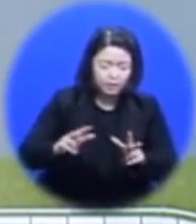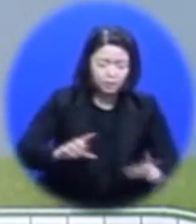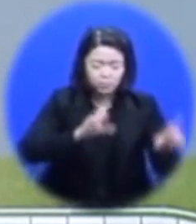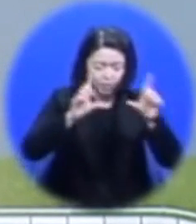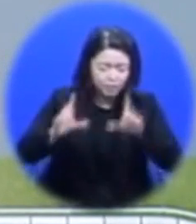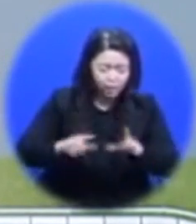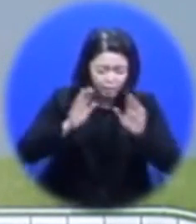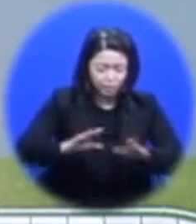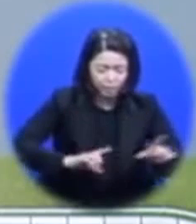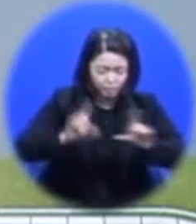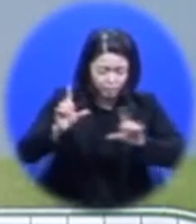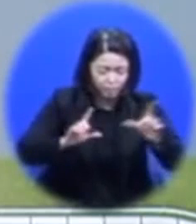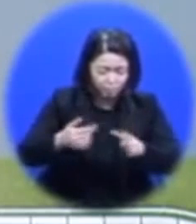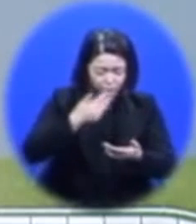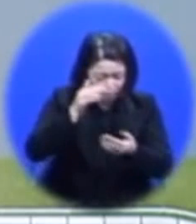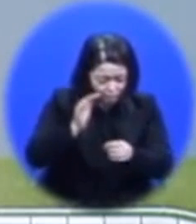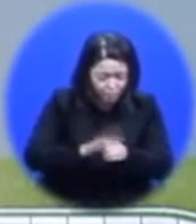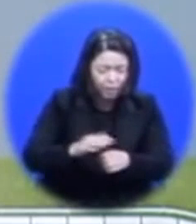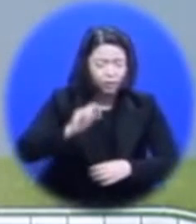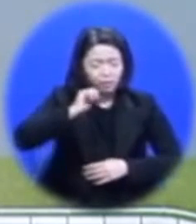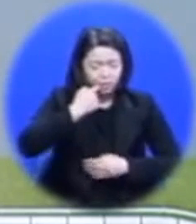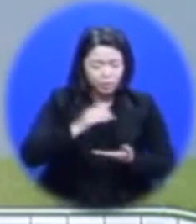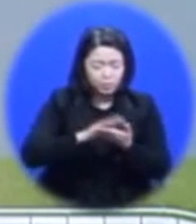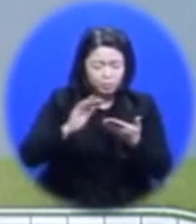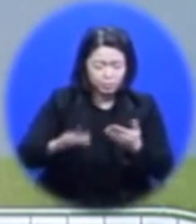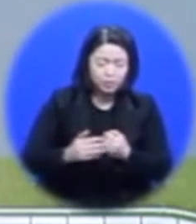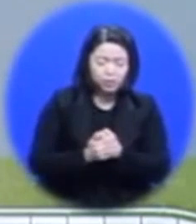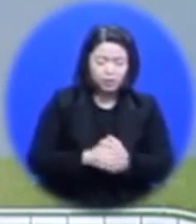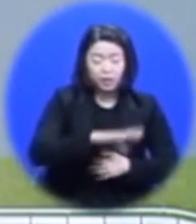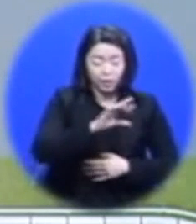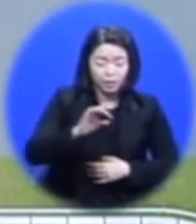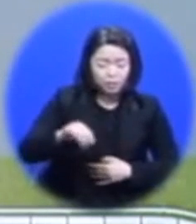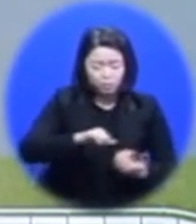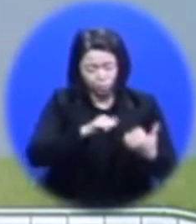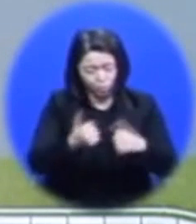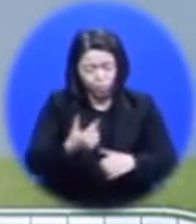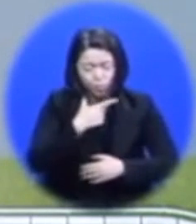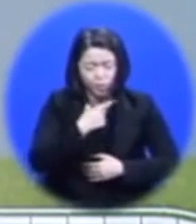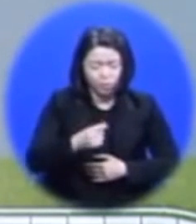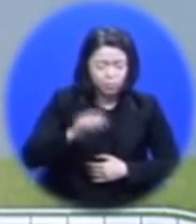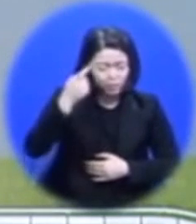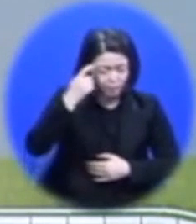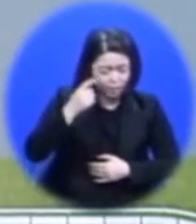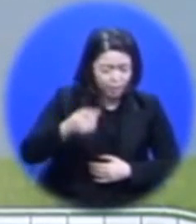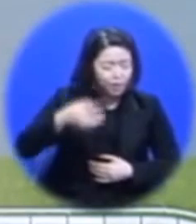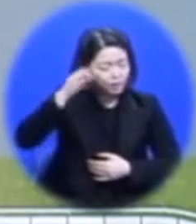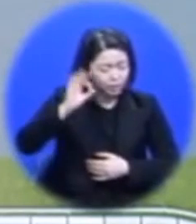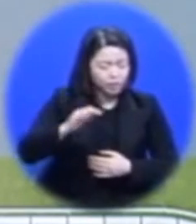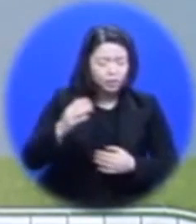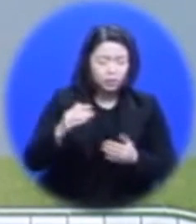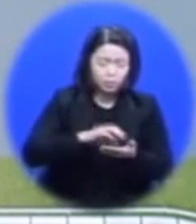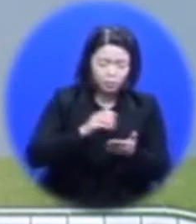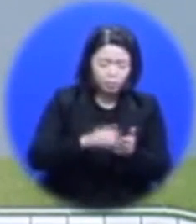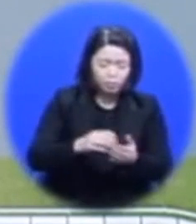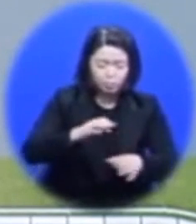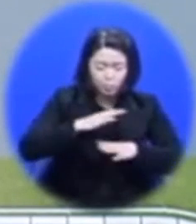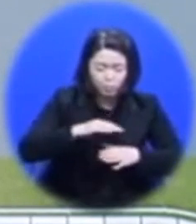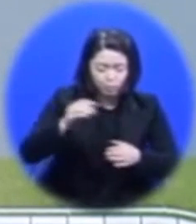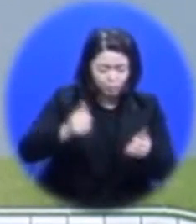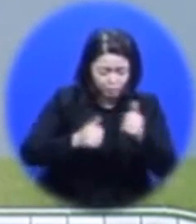삶의 현실이 기가 막히게 어렵습니다. 때때로 죽고 싶은 생각이 들 정도로 무서운 시험이